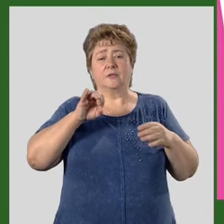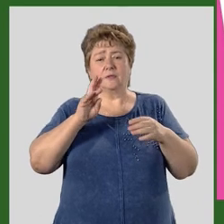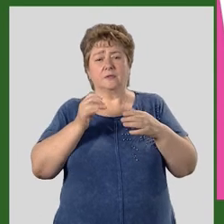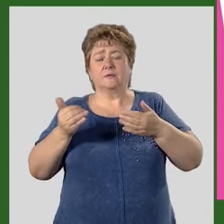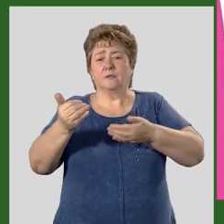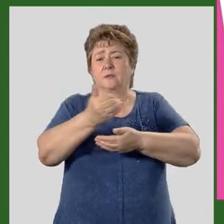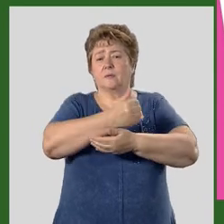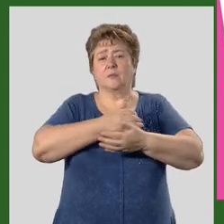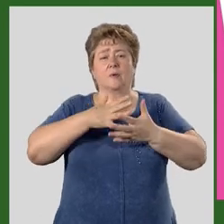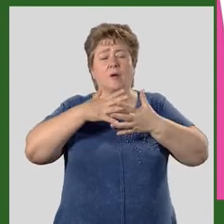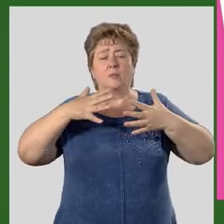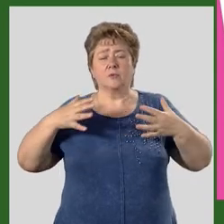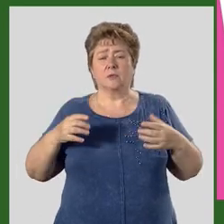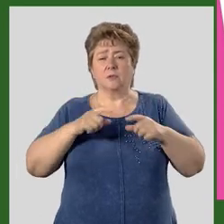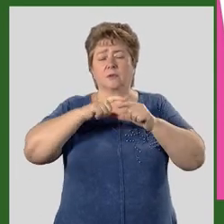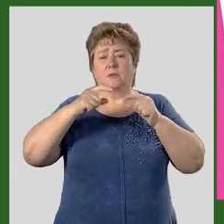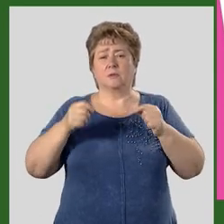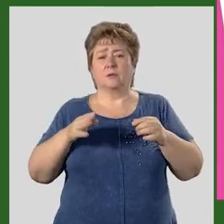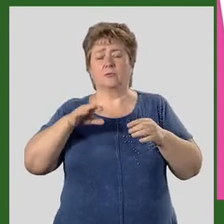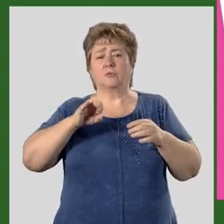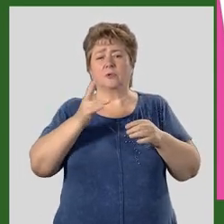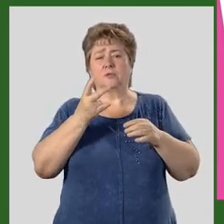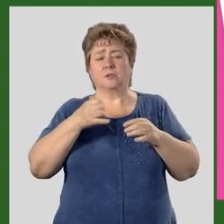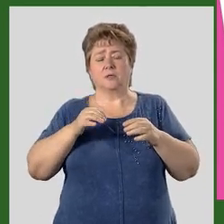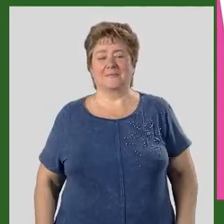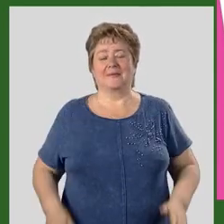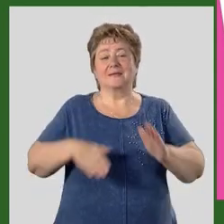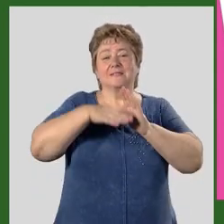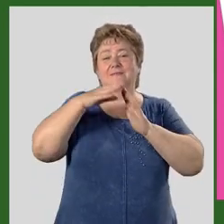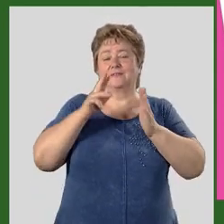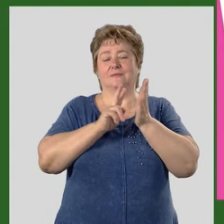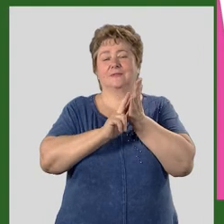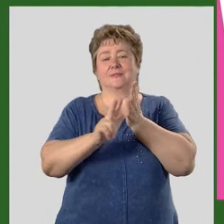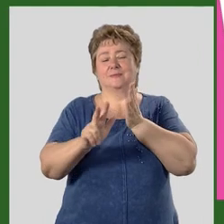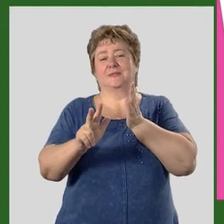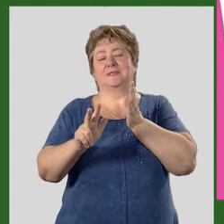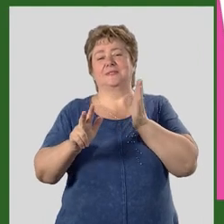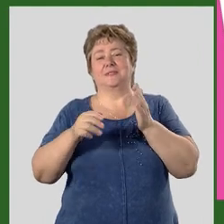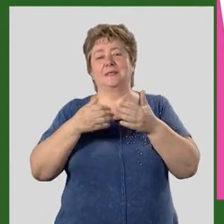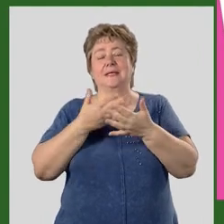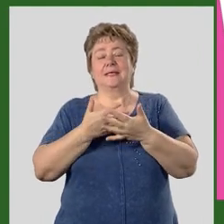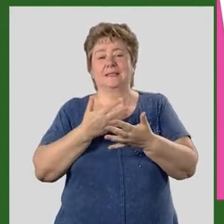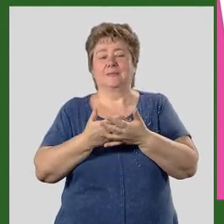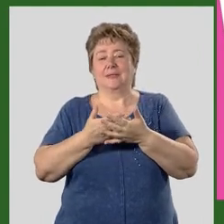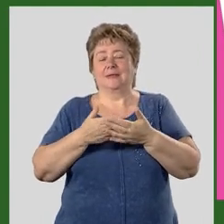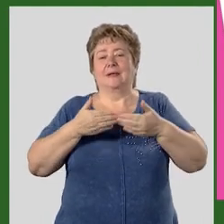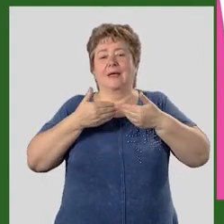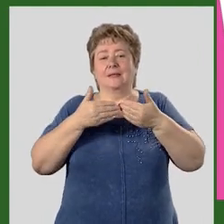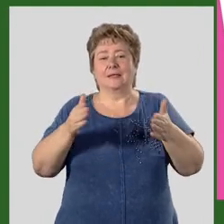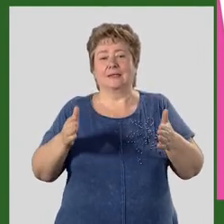Фетисов собрал обширный гербарий туркестанской флоры. Свыше 80 экземпляров